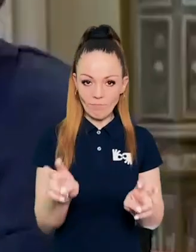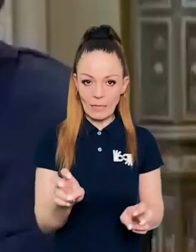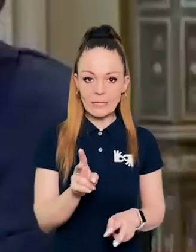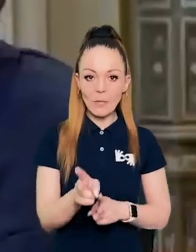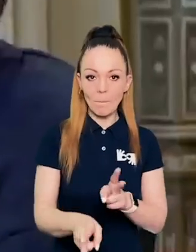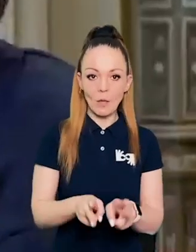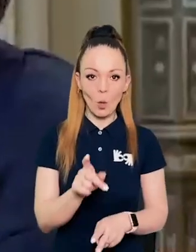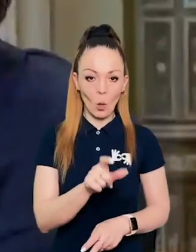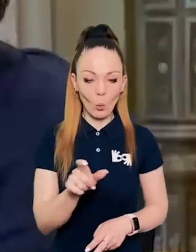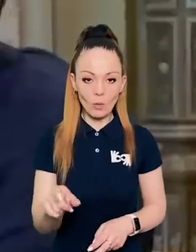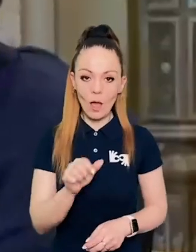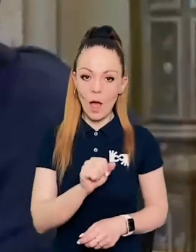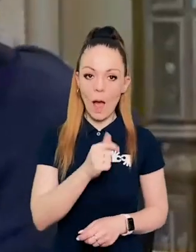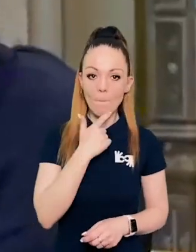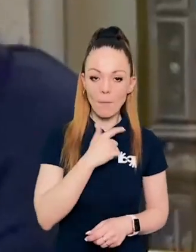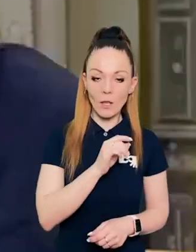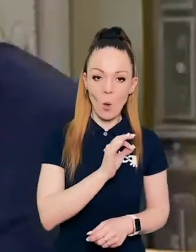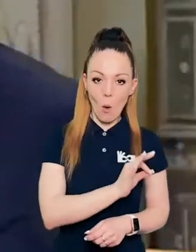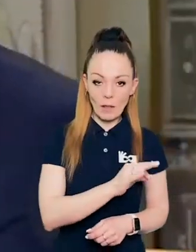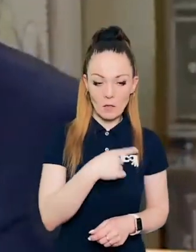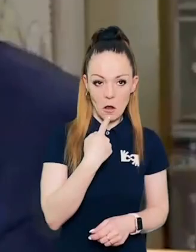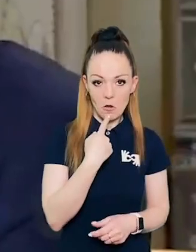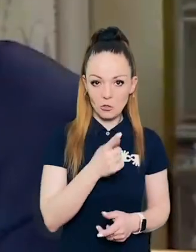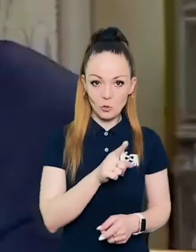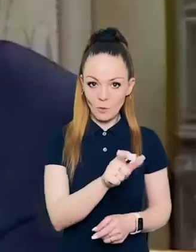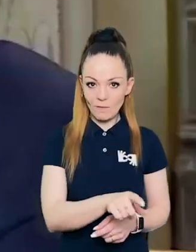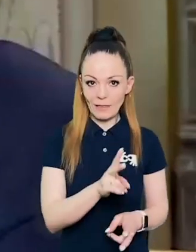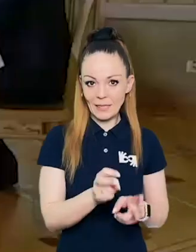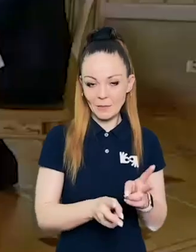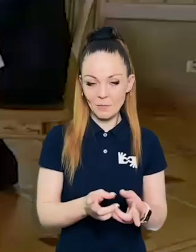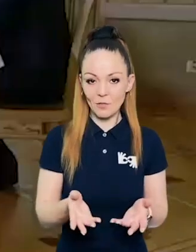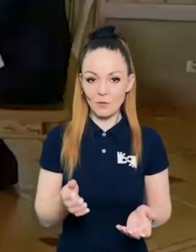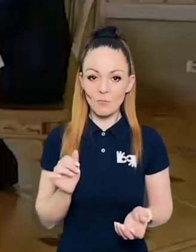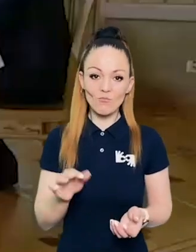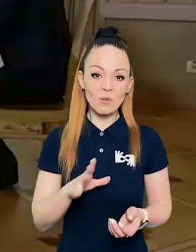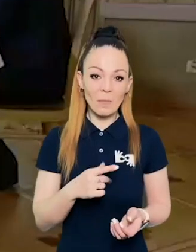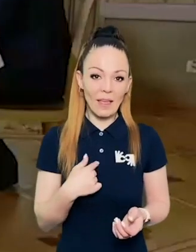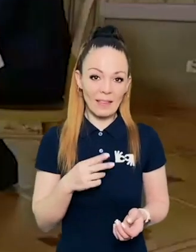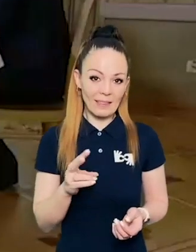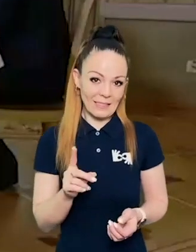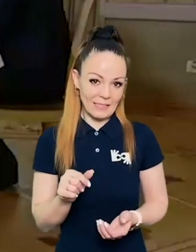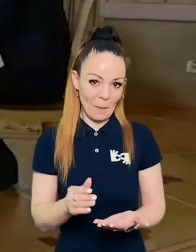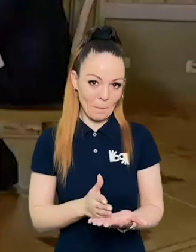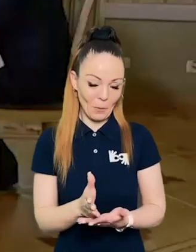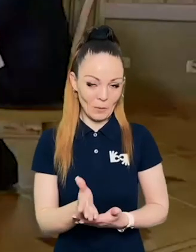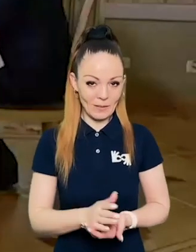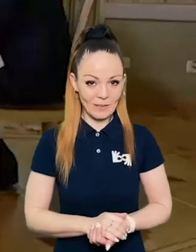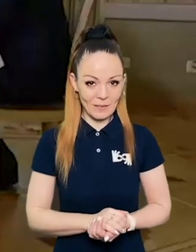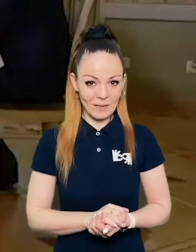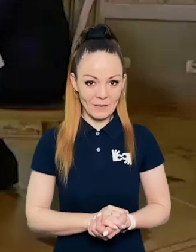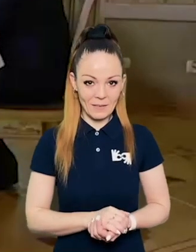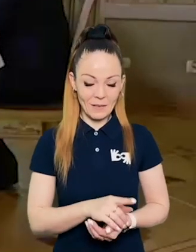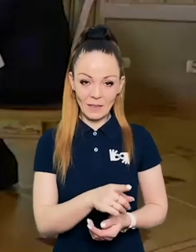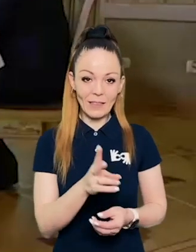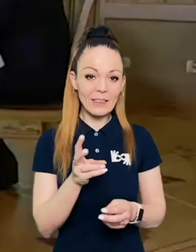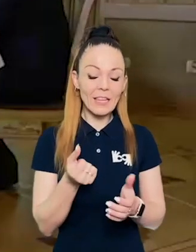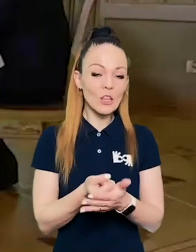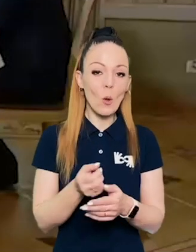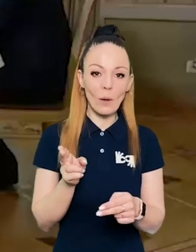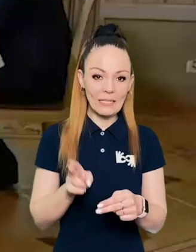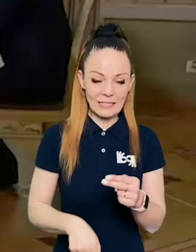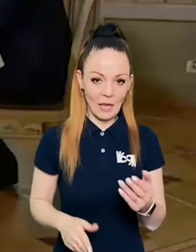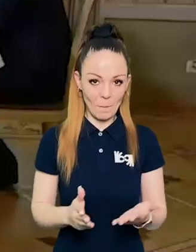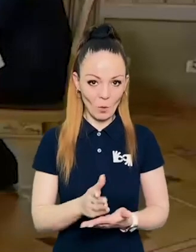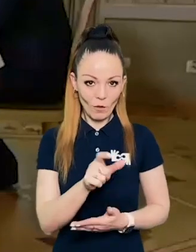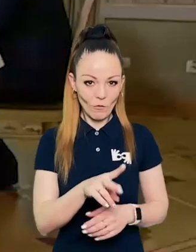змінює людей, а пані Олена каже, що ви не змінилися. Чи це ви для неї не змінилися? Може, я не політик просто. Ну, ти не до